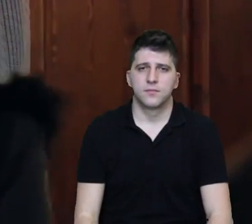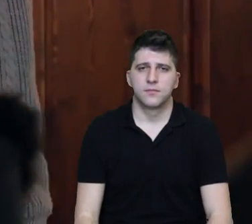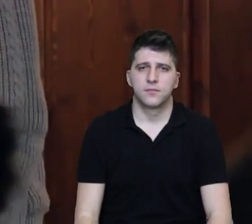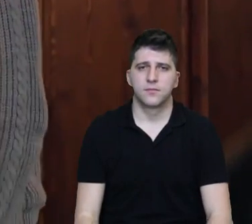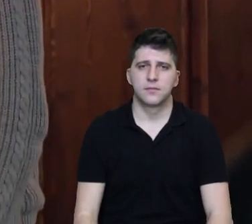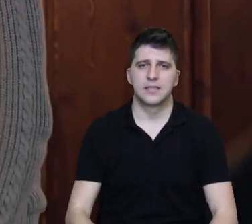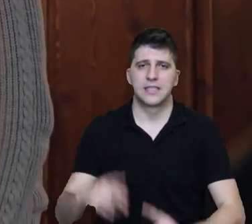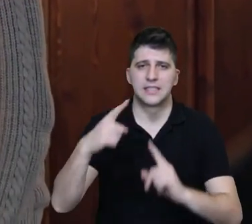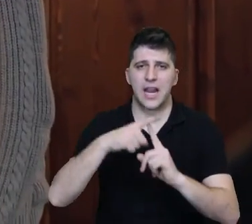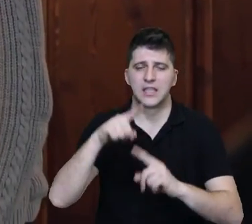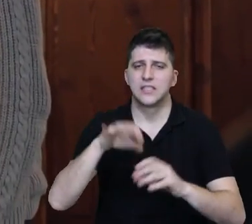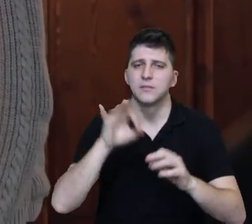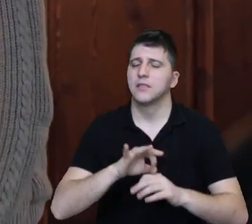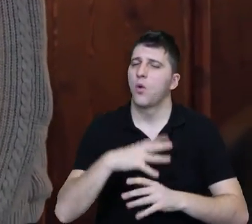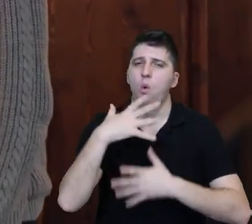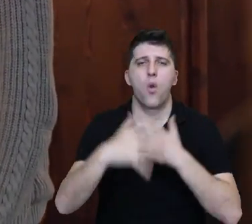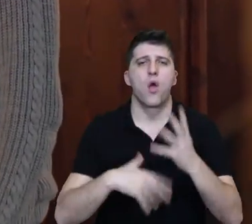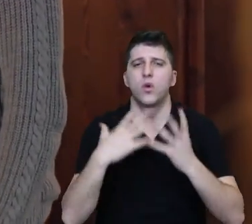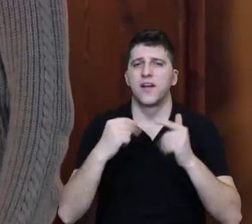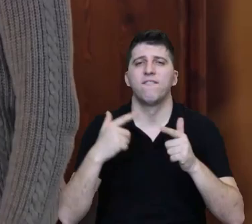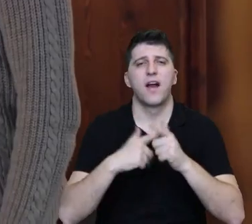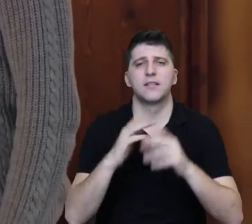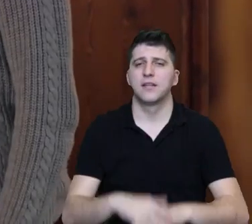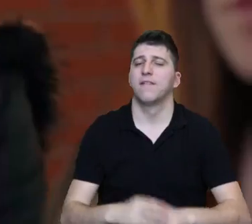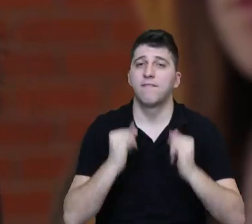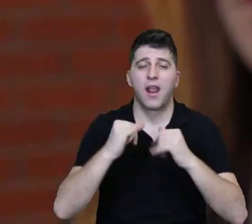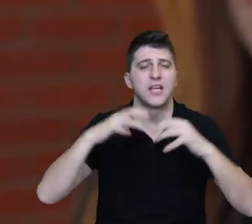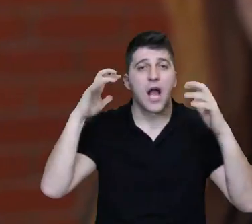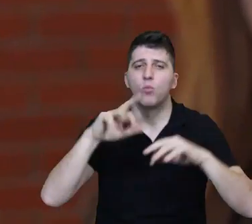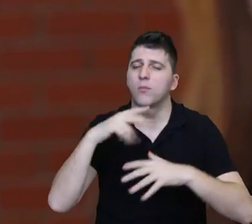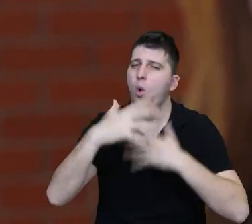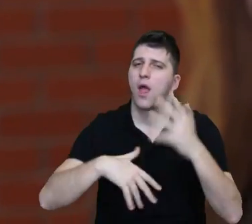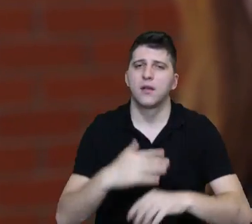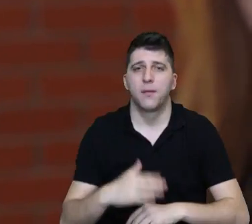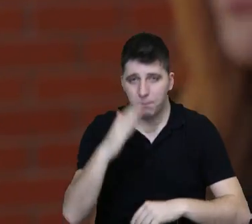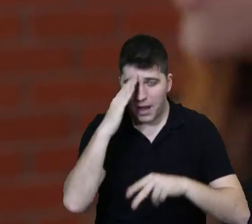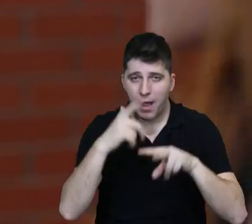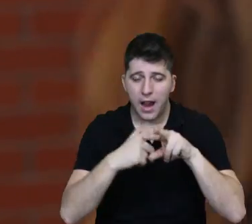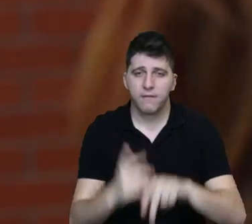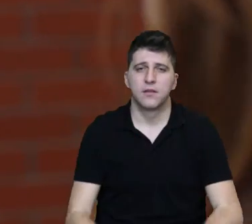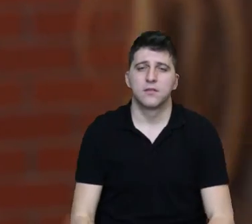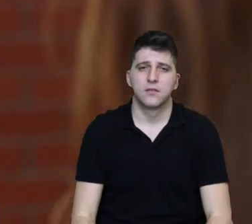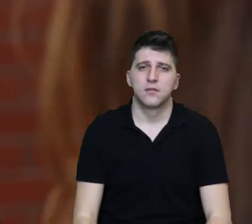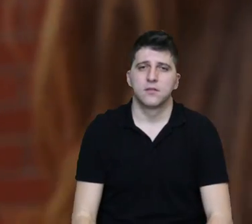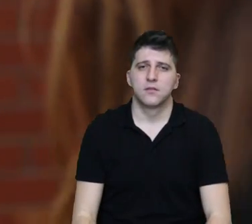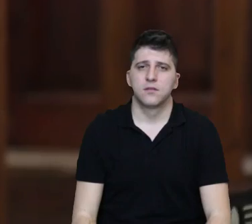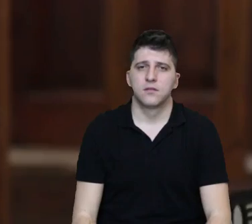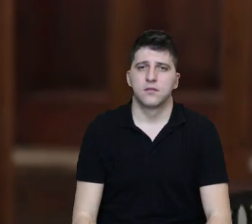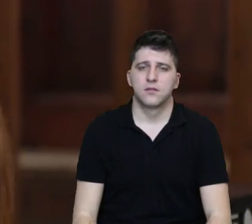Taraklı'ya ikinci göktaşı an itibariyle düşmüştür Fatih kardeş. Meteor yağmuru şekli. Merhaba Alev. Alev